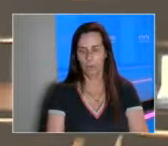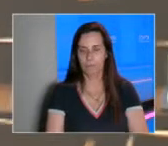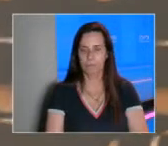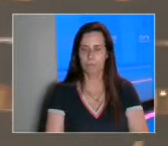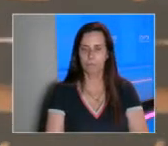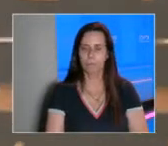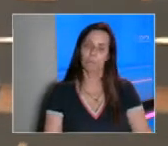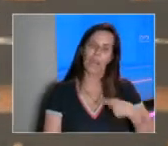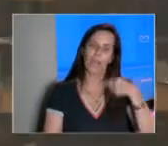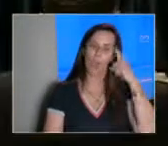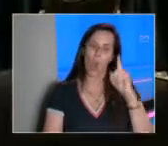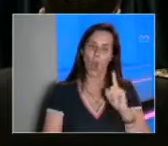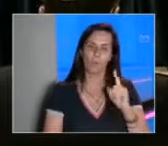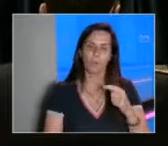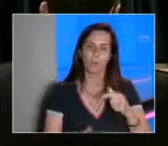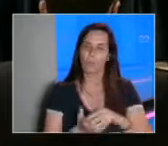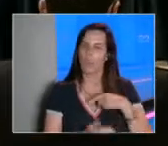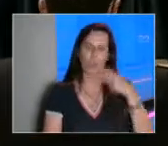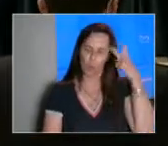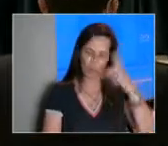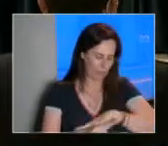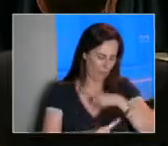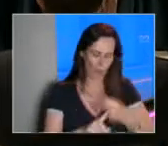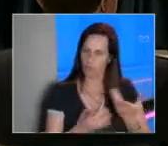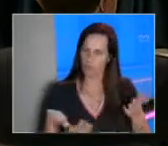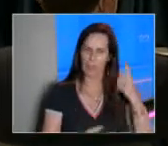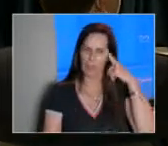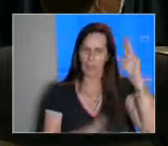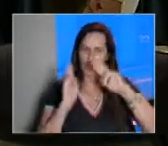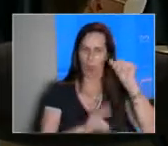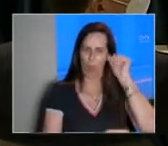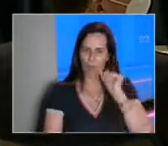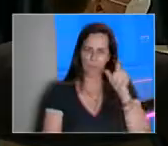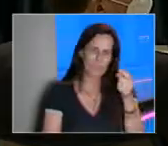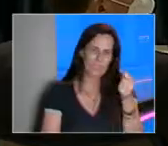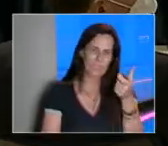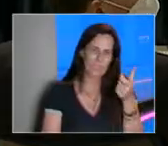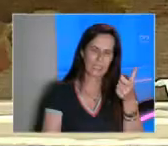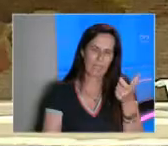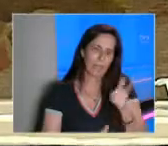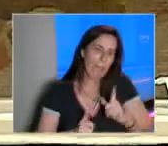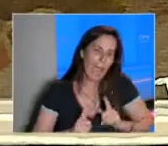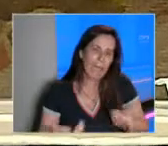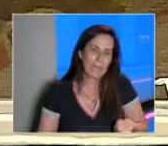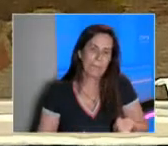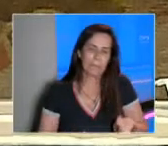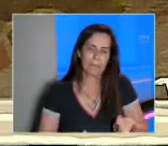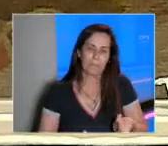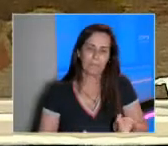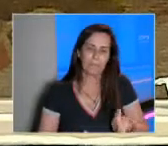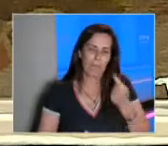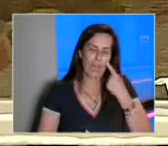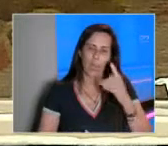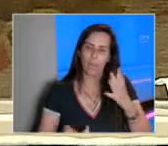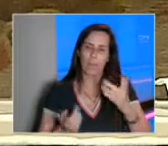אני לא יודע, כי אני לא הבנתי עד הסוף את העמדה של כחול לבן, והם קצת מחכים